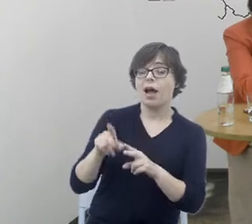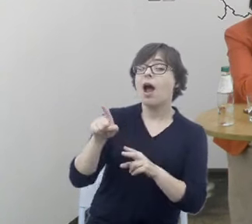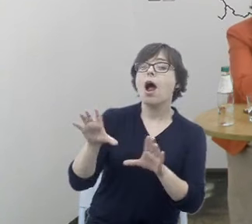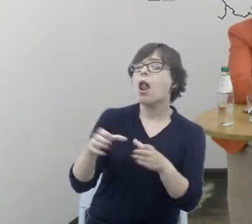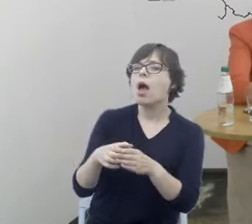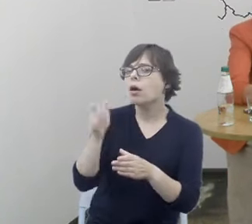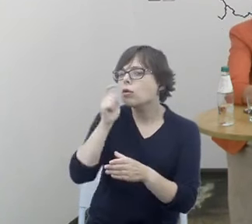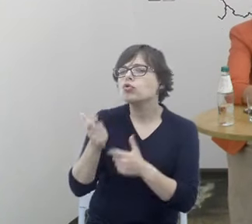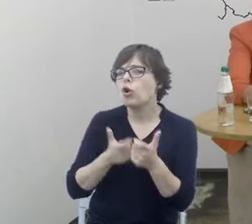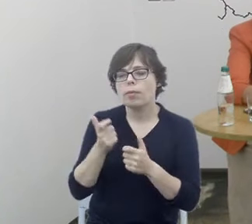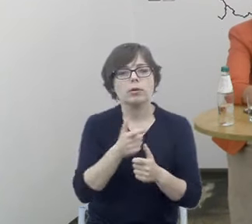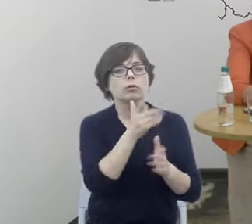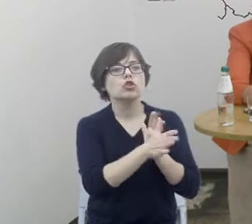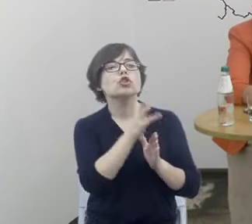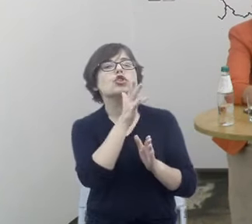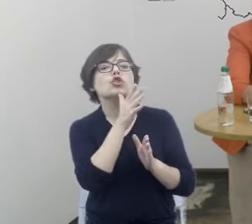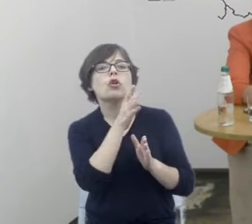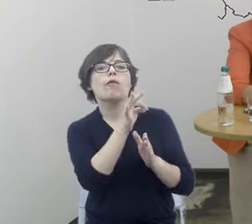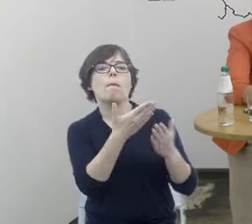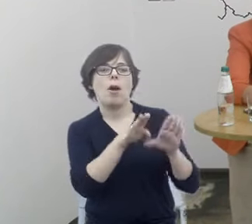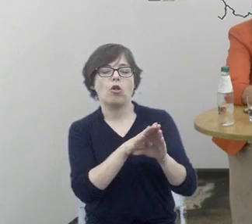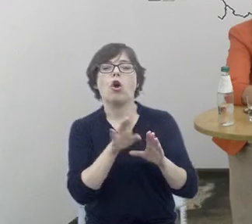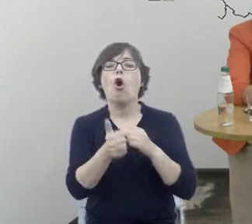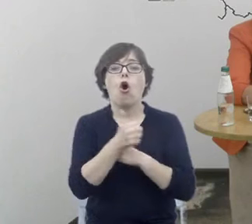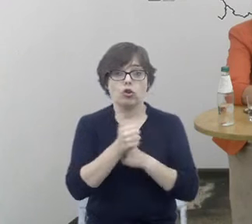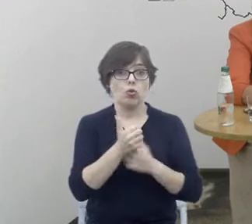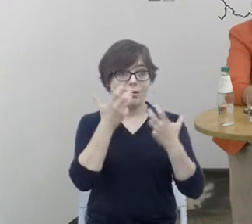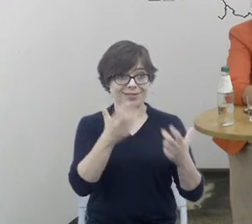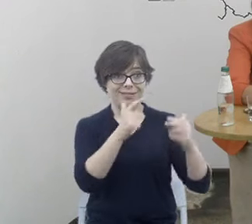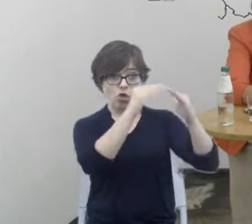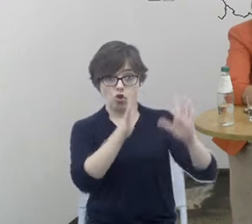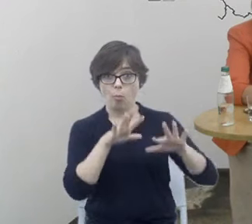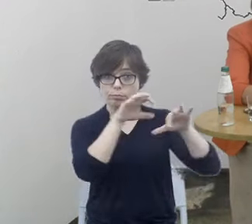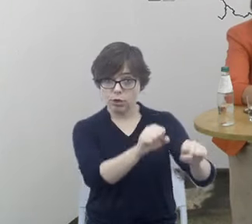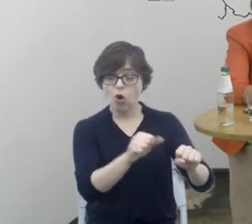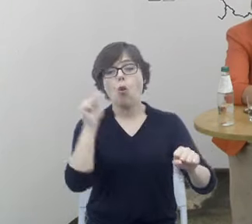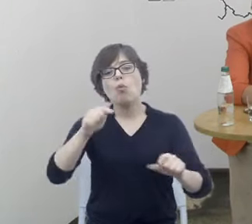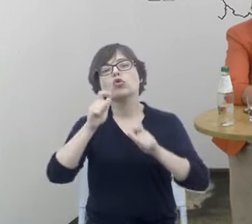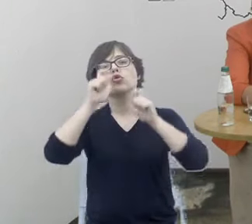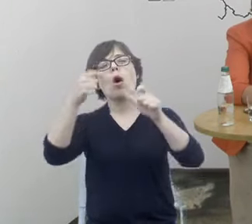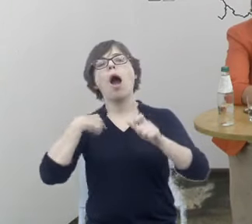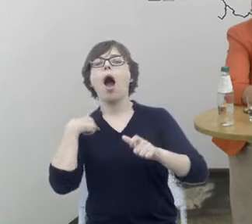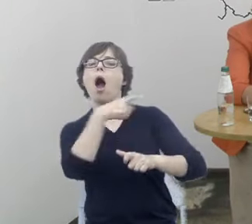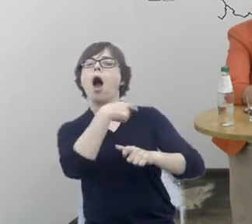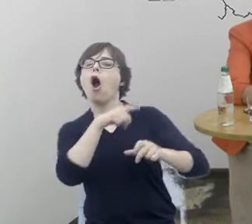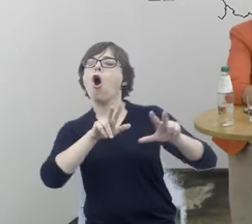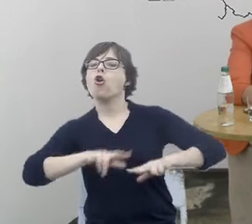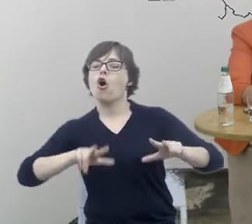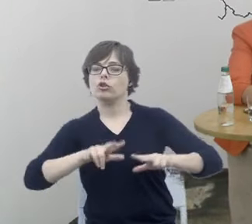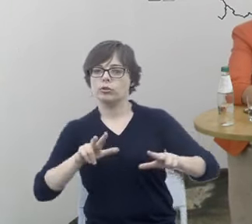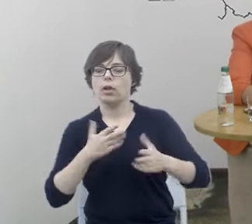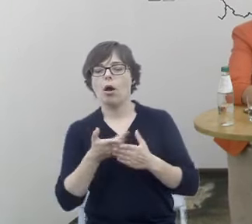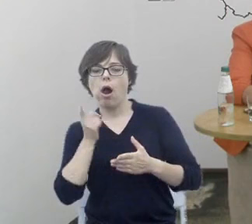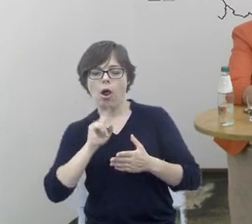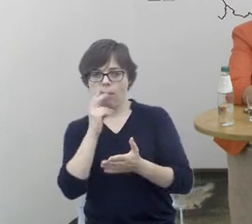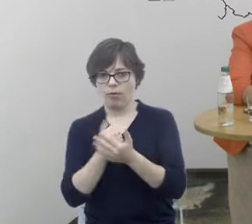zajmowała? Mieniem żydowskim. Znaczy, trzeba było zgłosić, żeby móc przejąć majątek, trzeba było zgłosić, że jak gdyby się było spokrewnionym. Wróćmy